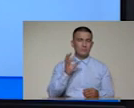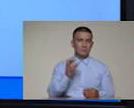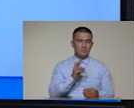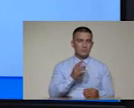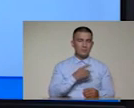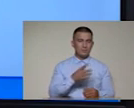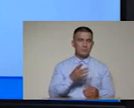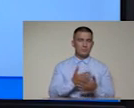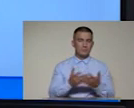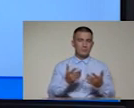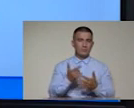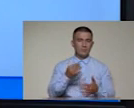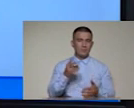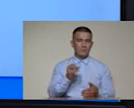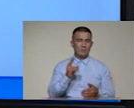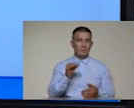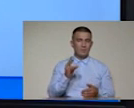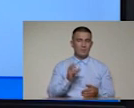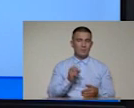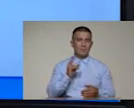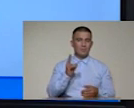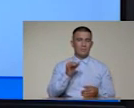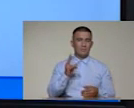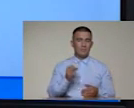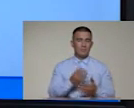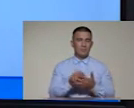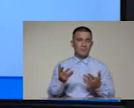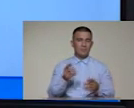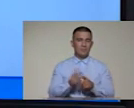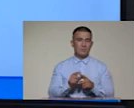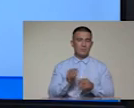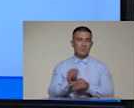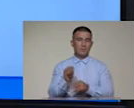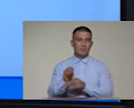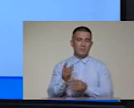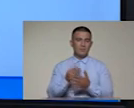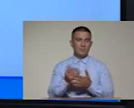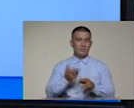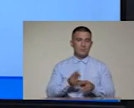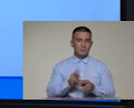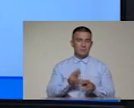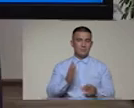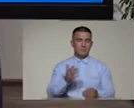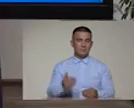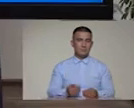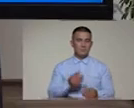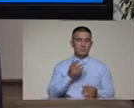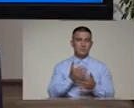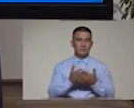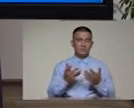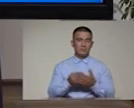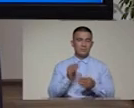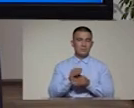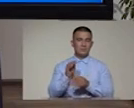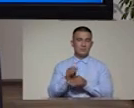yoq, gina, kina, qina kabi yuklamalar qo'shimcha yuklamalar hisoblanadi. Qo'shimcha